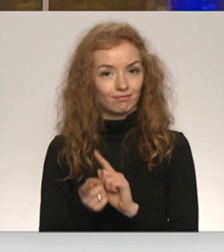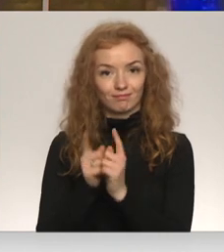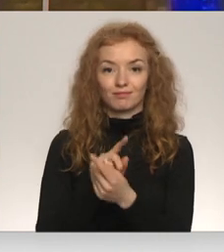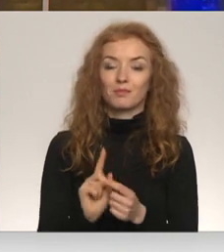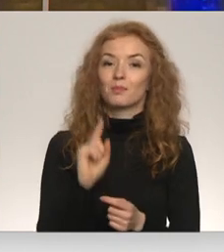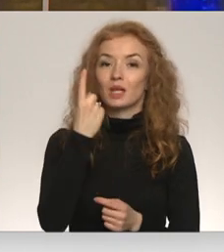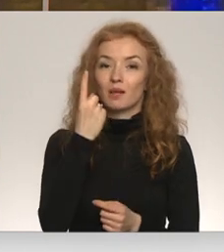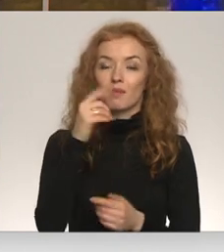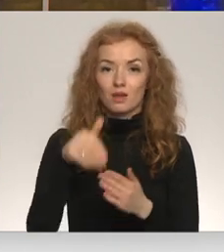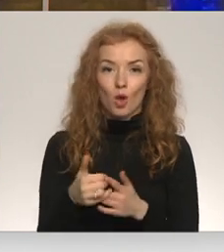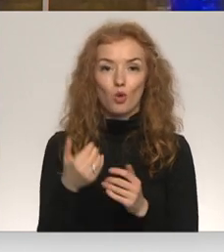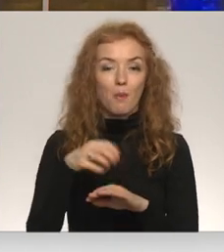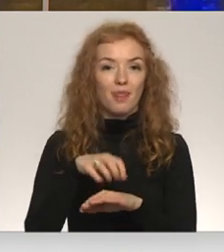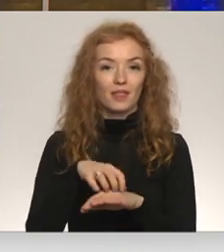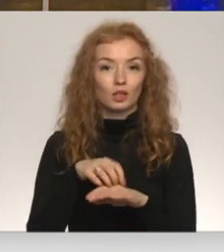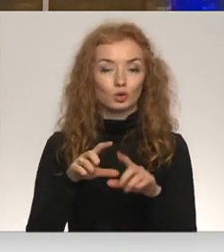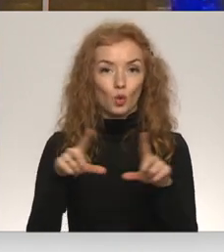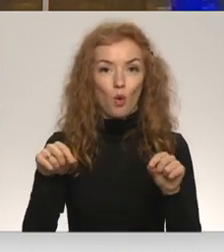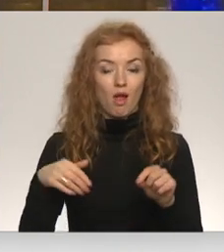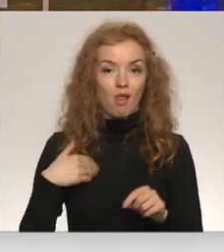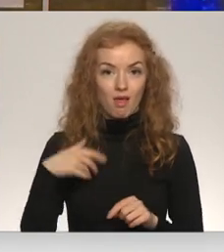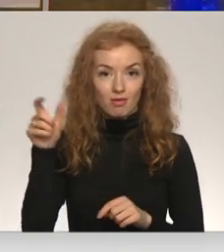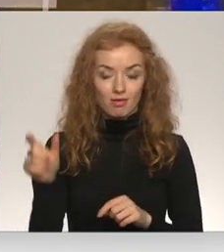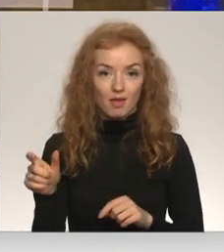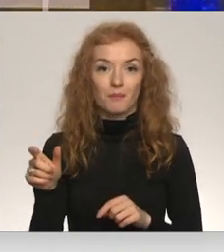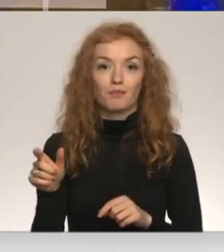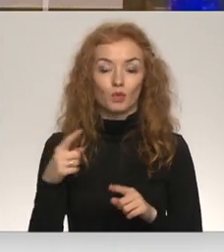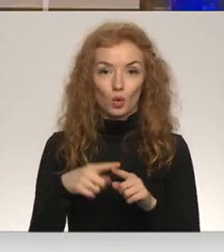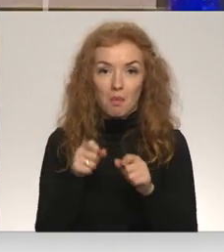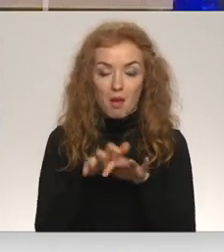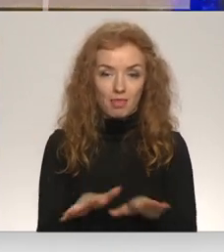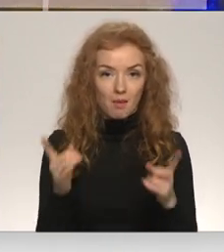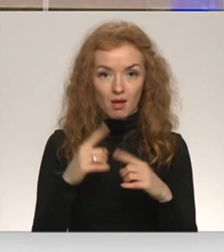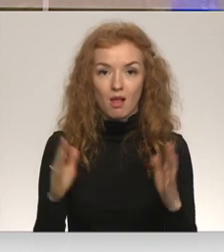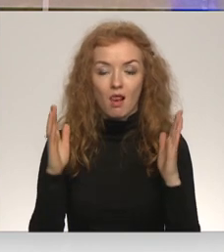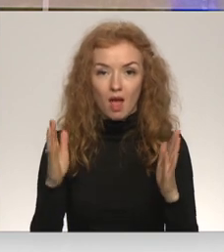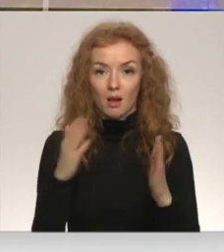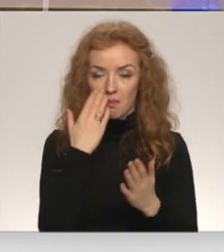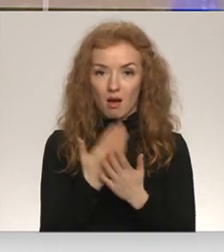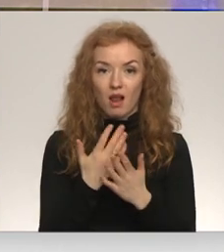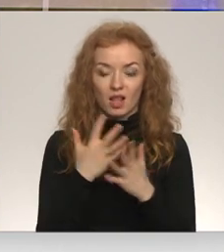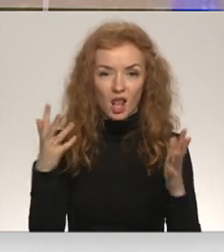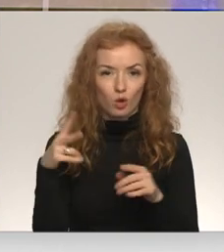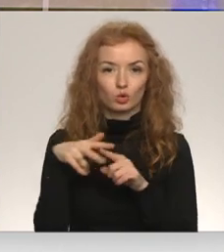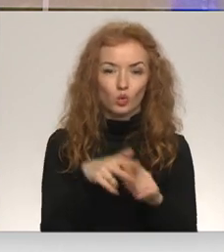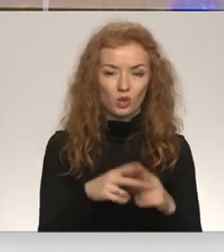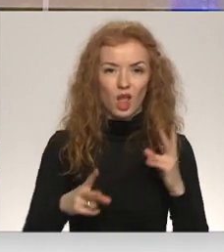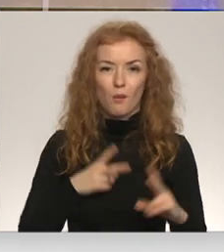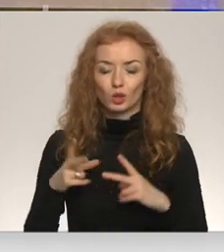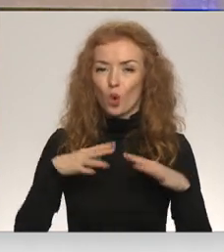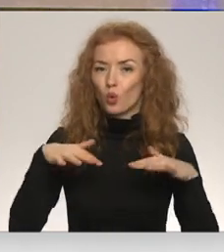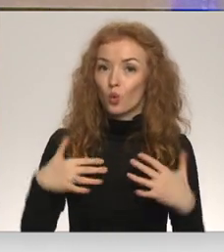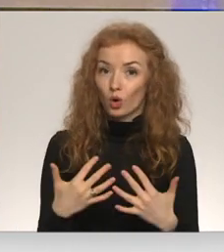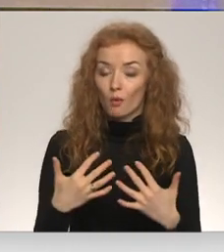pirmajiem jauno mediķu skolas audzēkņiem. Mediķiem likās pandēmija, kas parāda ārstu lielo noslodzi, fizisko un emocionālo pārgurumu,